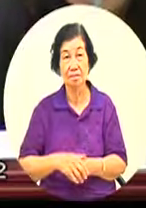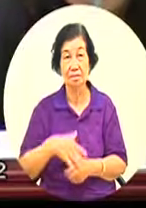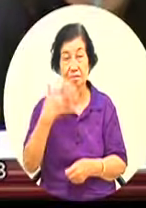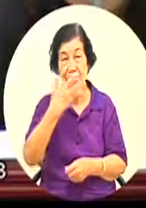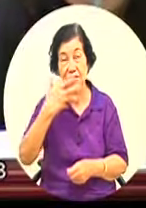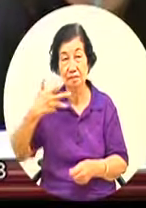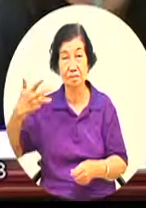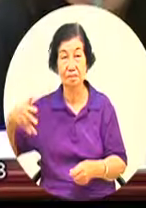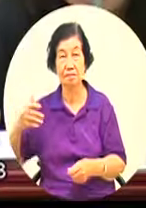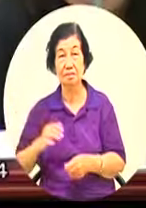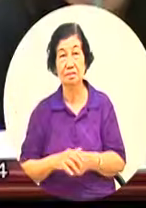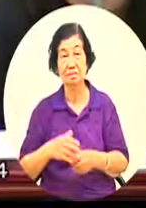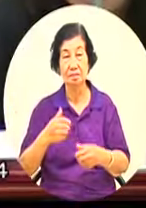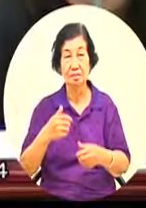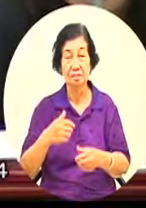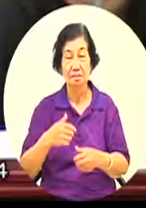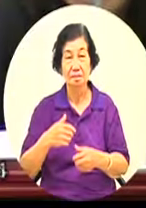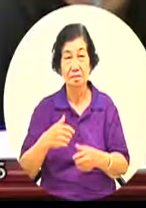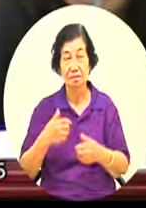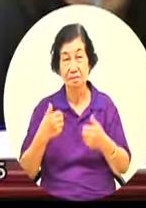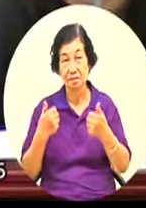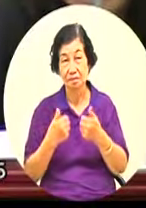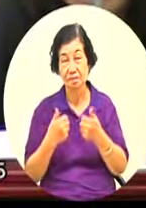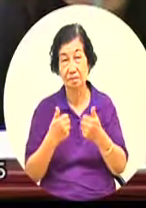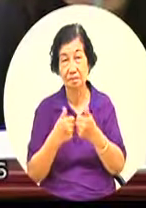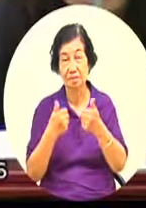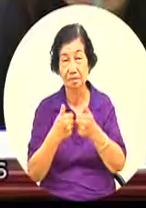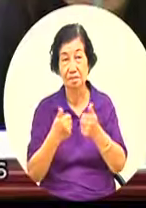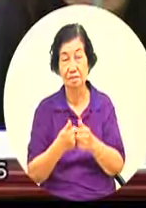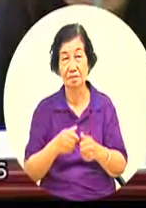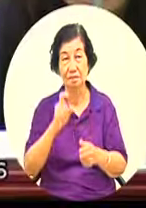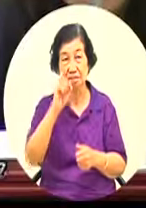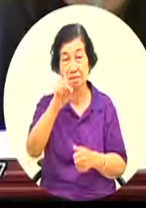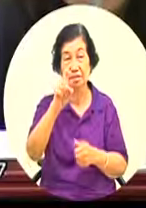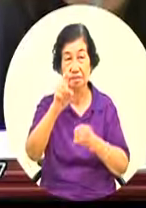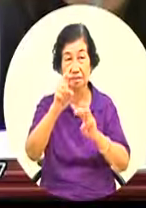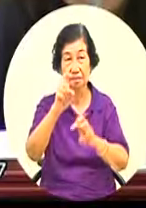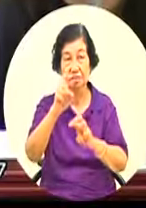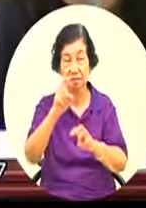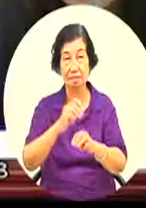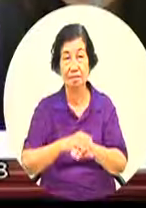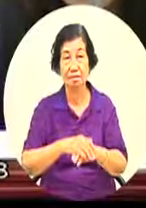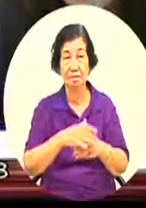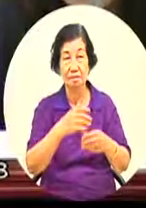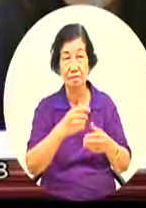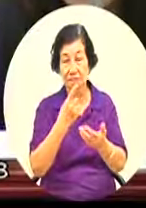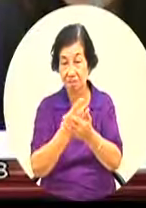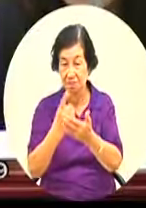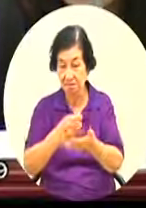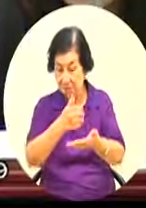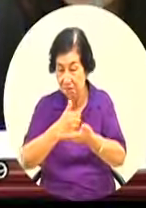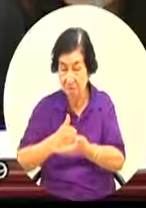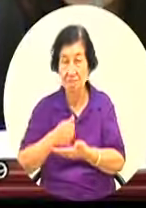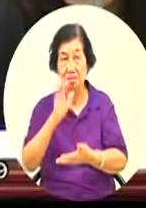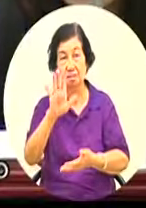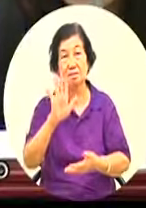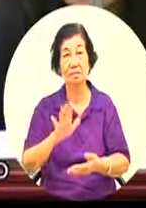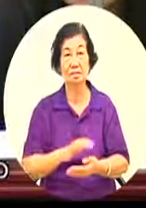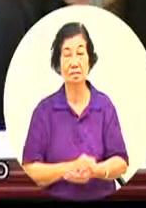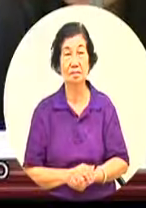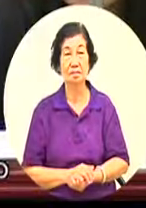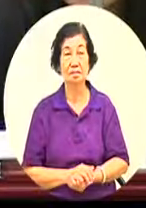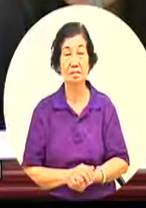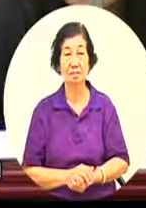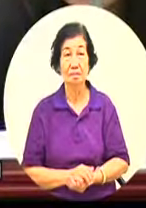祠。后礼拜10月30号。 那这个有邀请吗？ 有，拢有，拢有，拢有，系啊。所